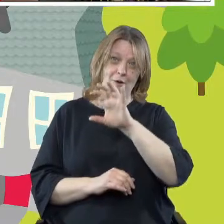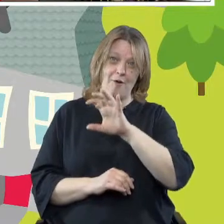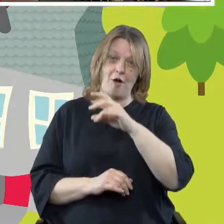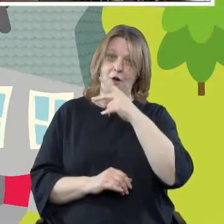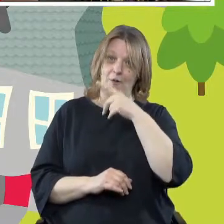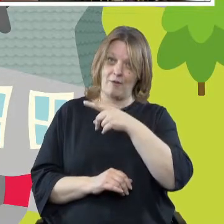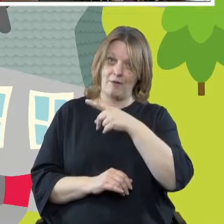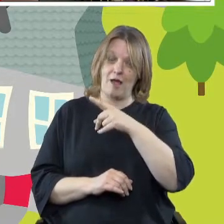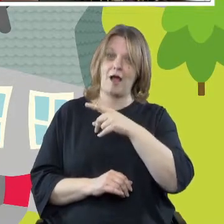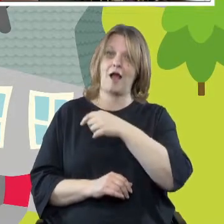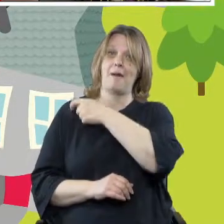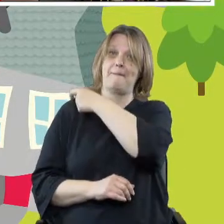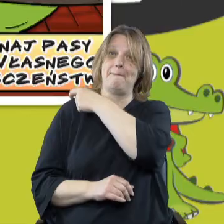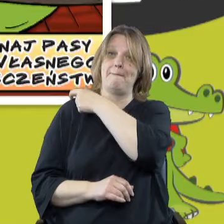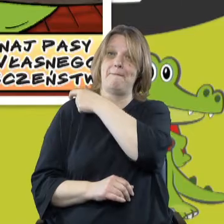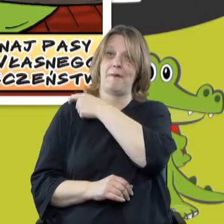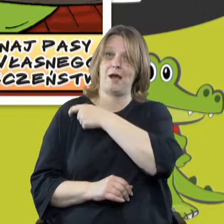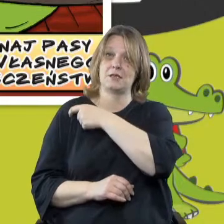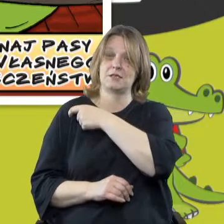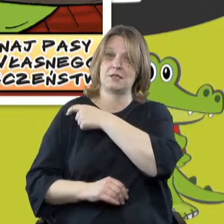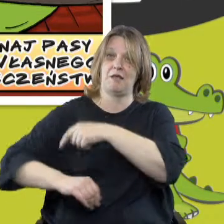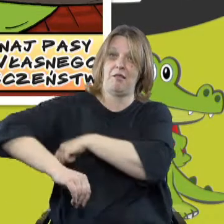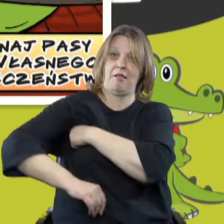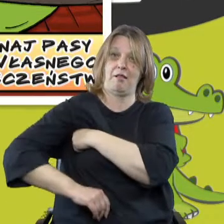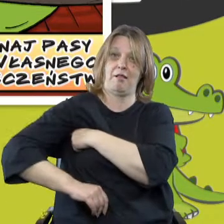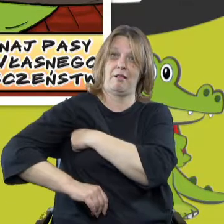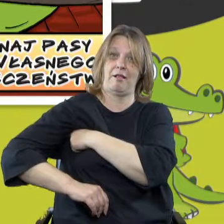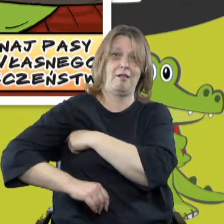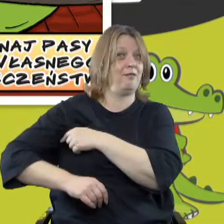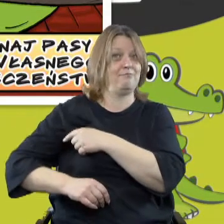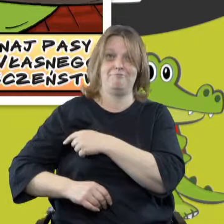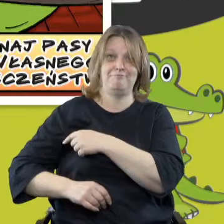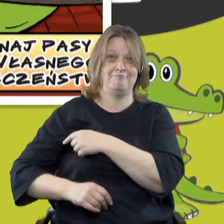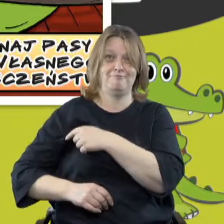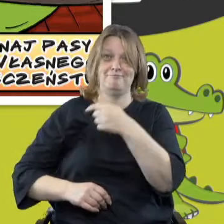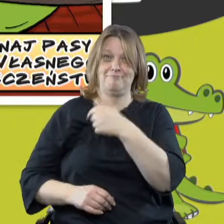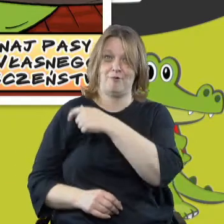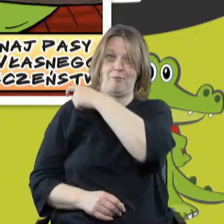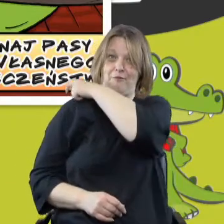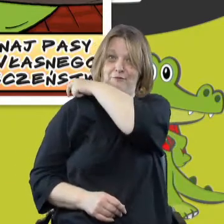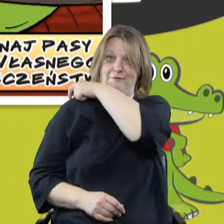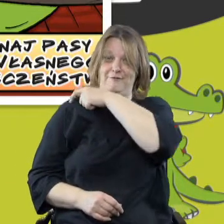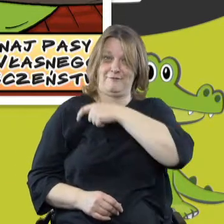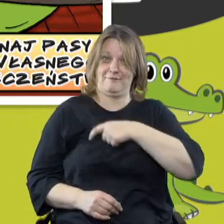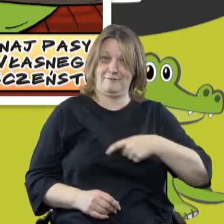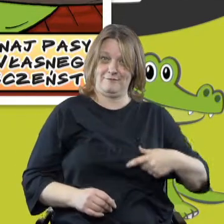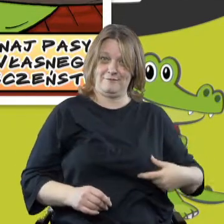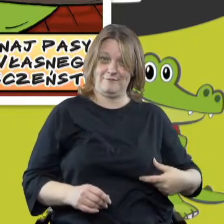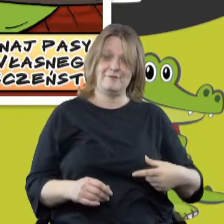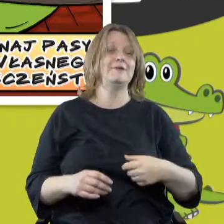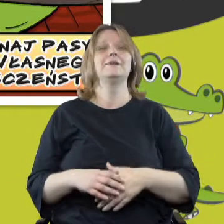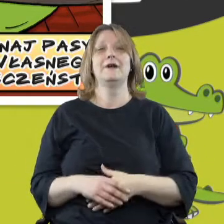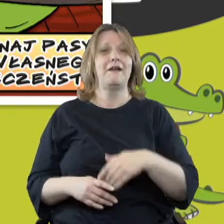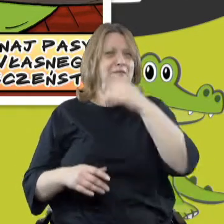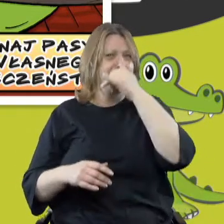że on ten górny pas ma pod pachą. On powinien przechodzić przez środek ramienia, prawda? Powinien przechodzić tutaj.